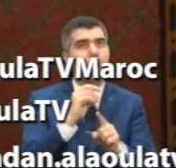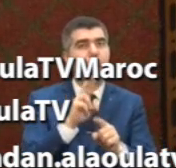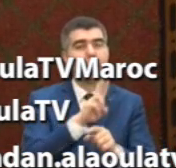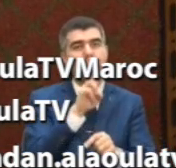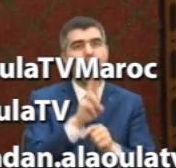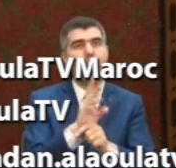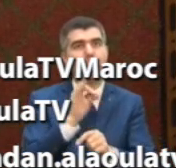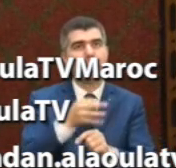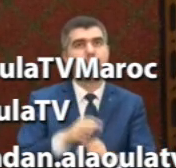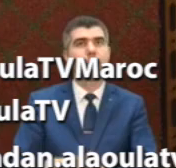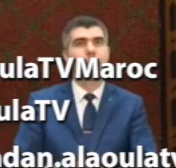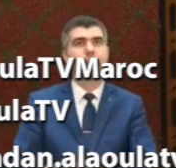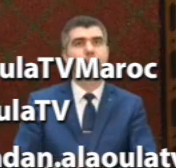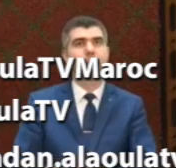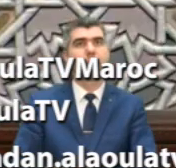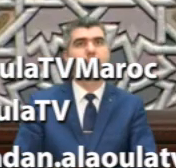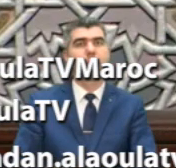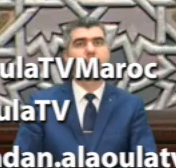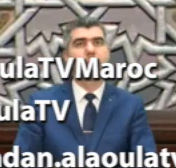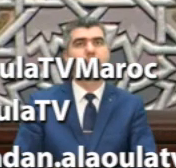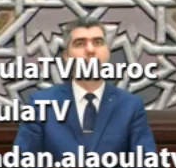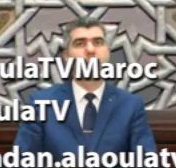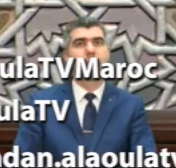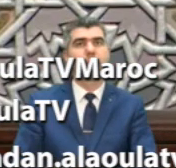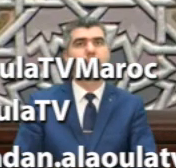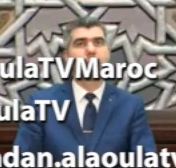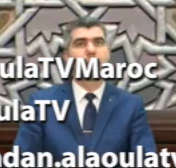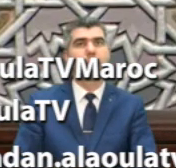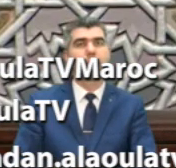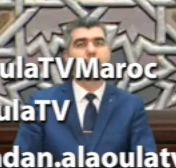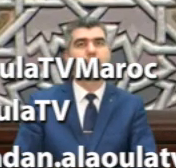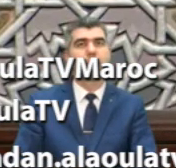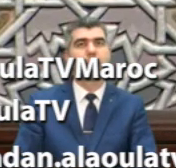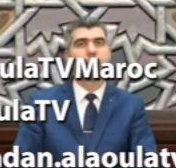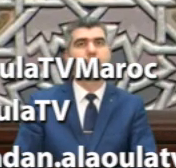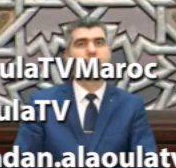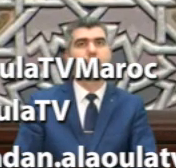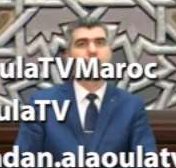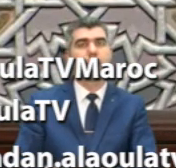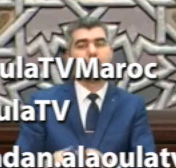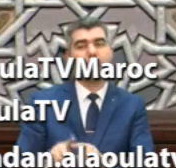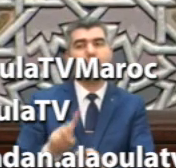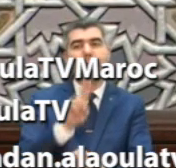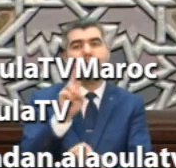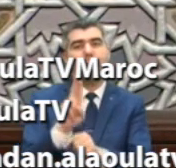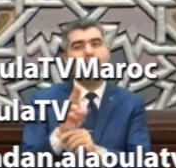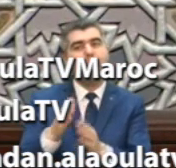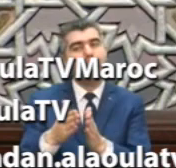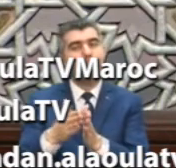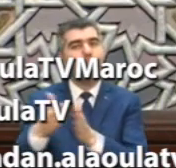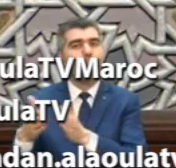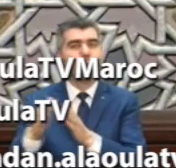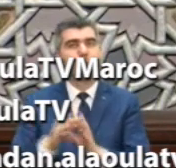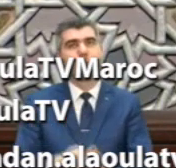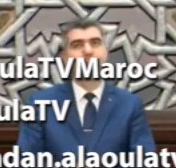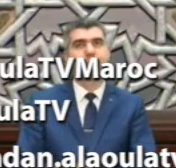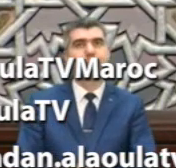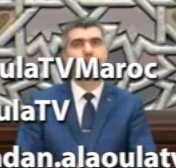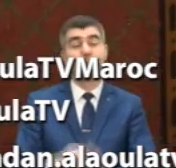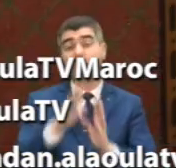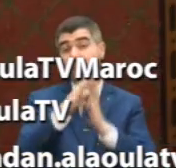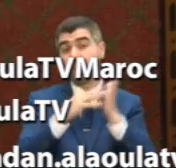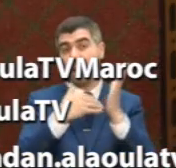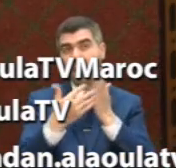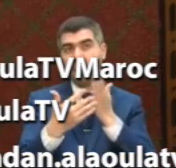مرحبا. لقد بلغتني الإدارة بأن الفريق الاشتراكي يفضل طرح السؤال. مرحبا. إذن هذا البرنامج ديال